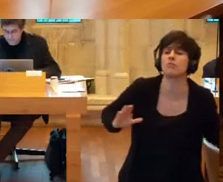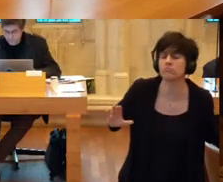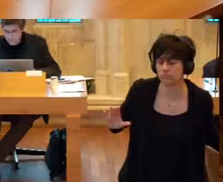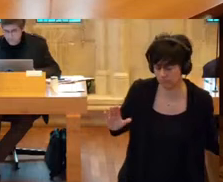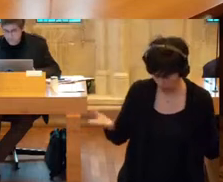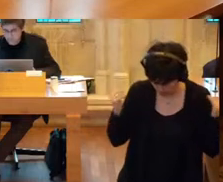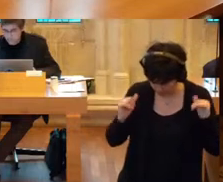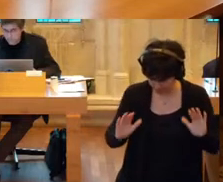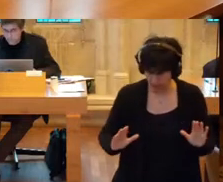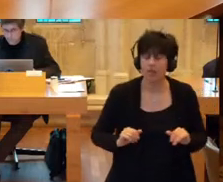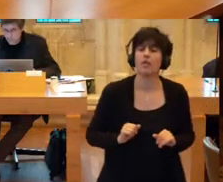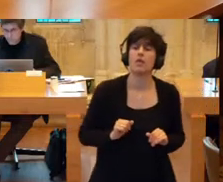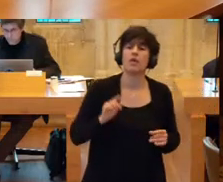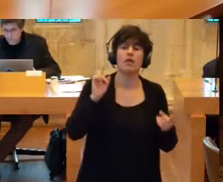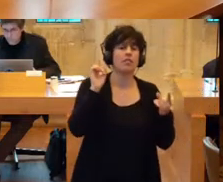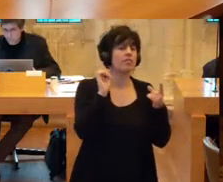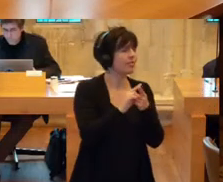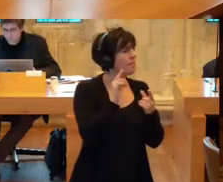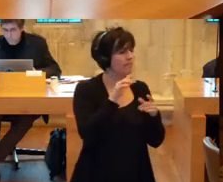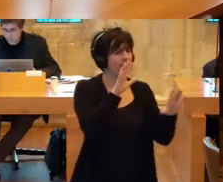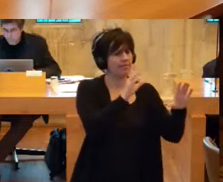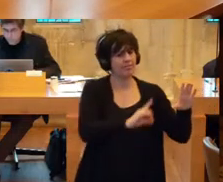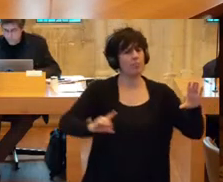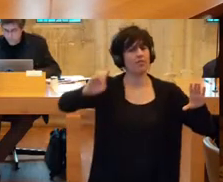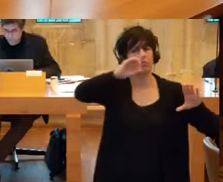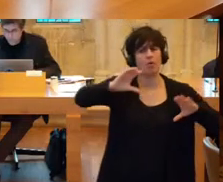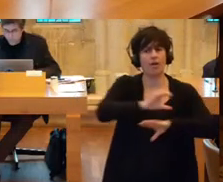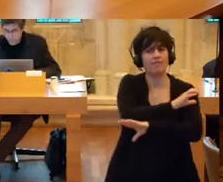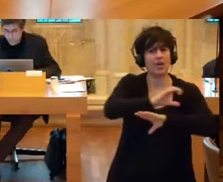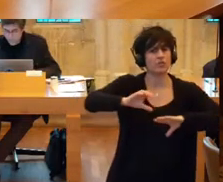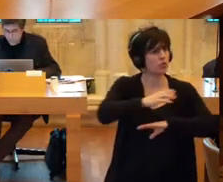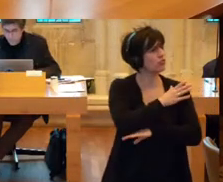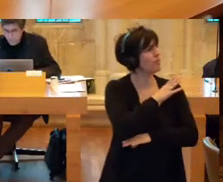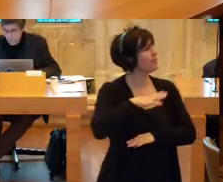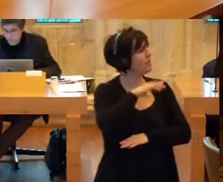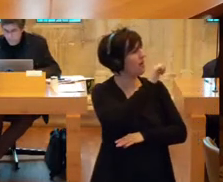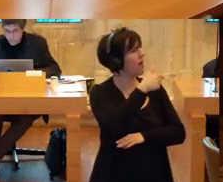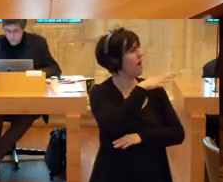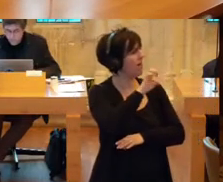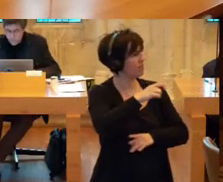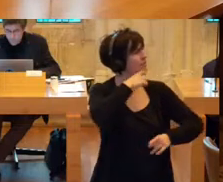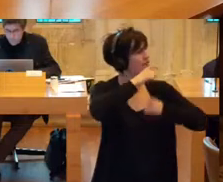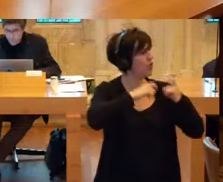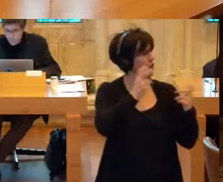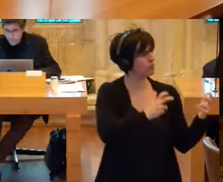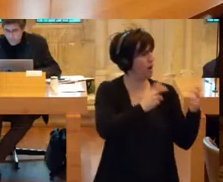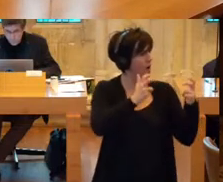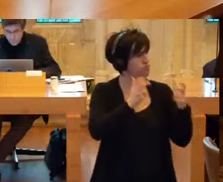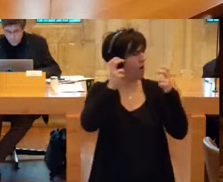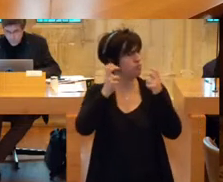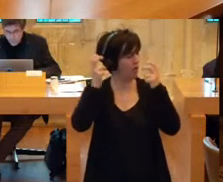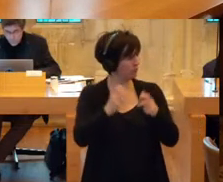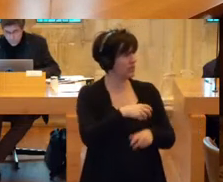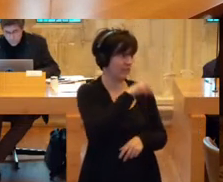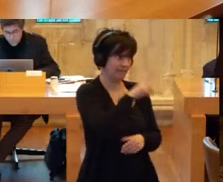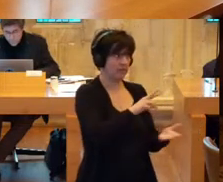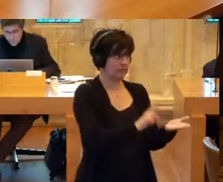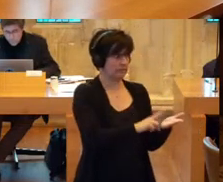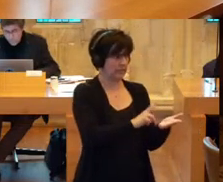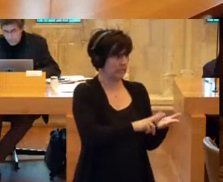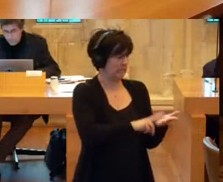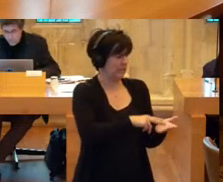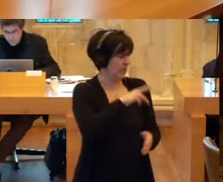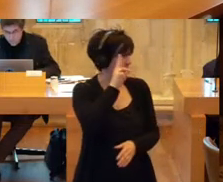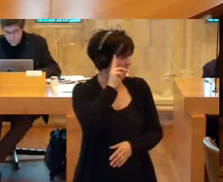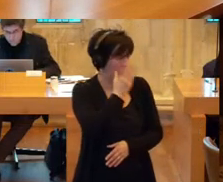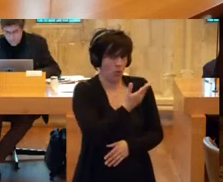Sur le sujet de l'augmentation des violences dans le département du Calvados, Madame Anne, vous a, effectivement, ce que vous dites est factuel. Et Caen n'échappe pas non plus à